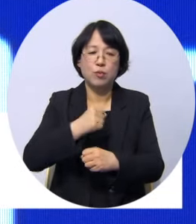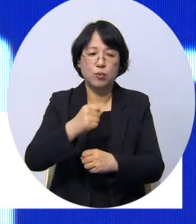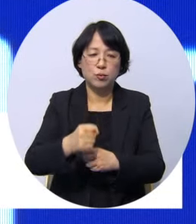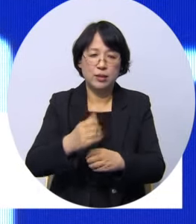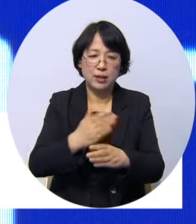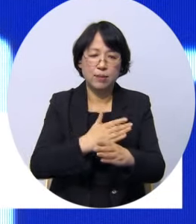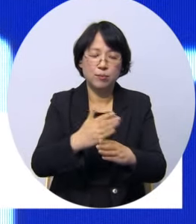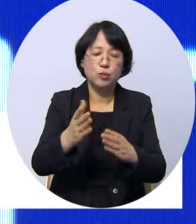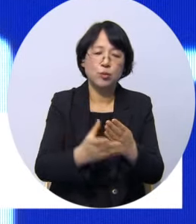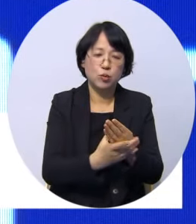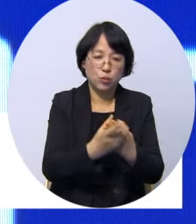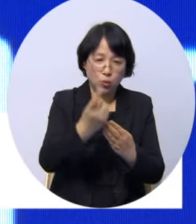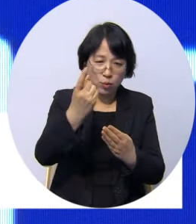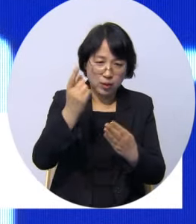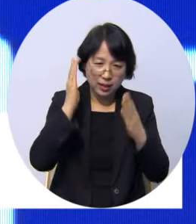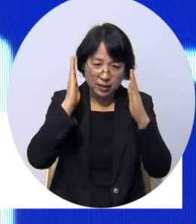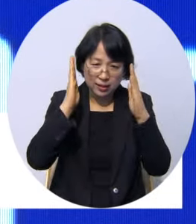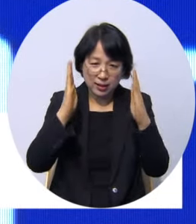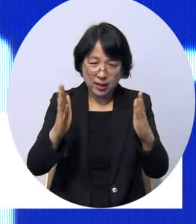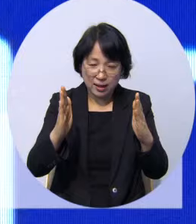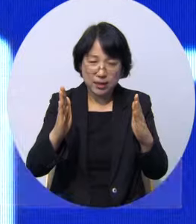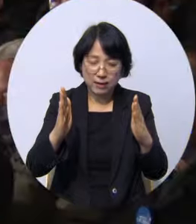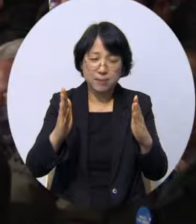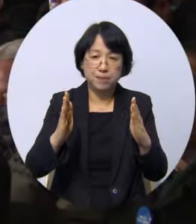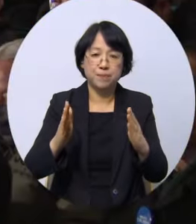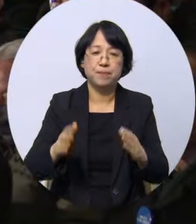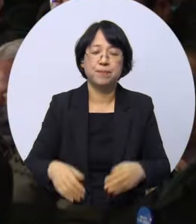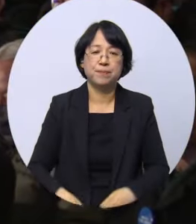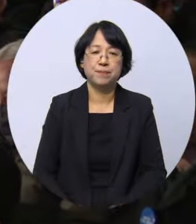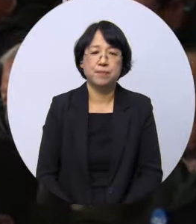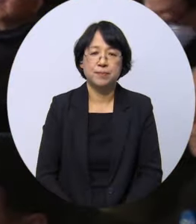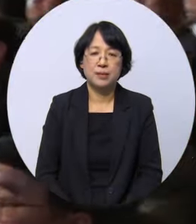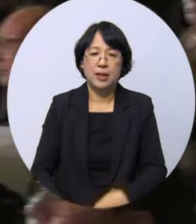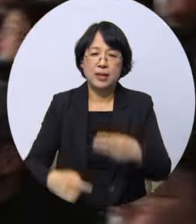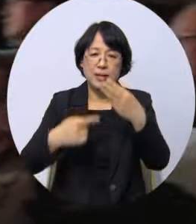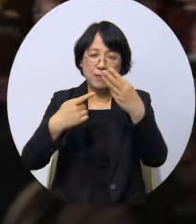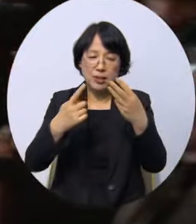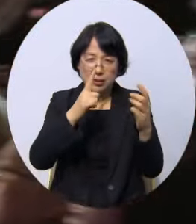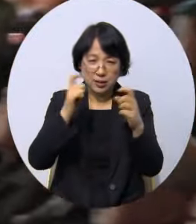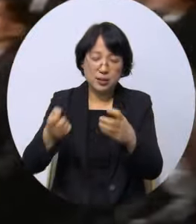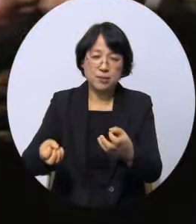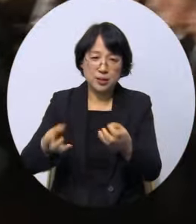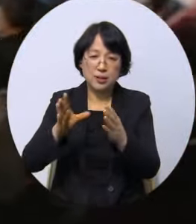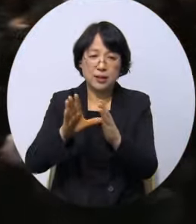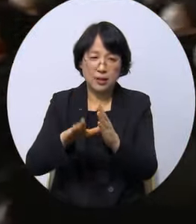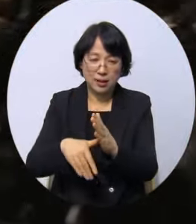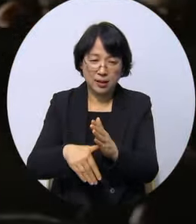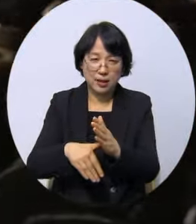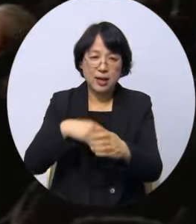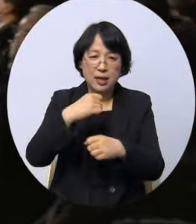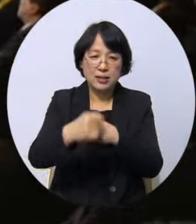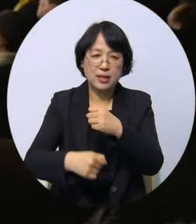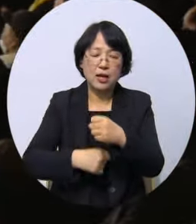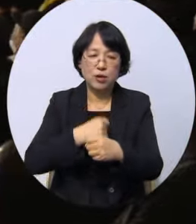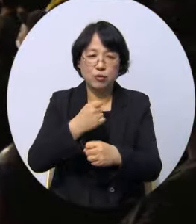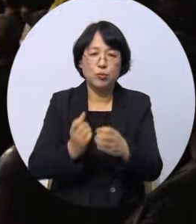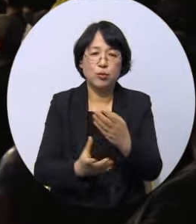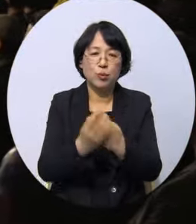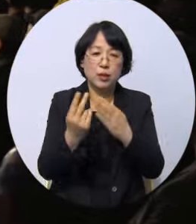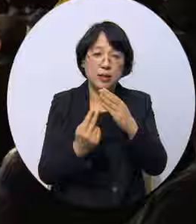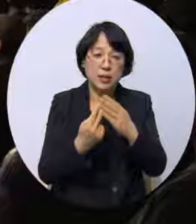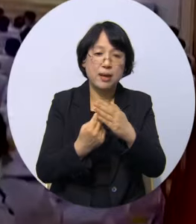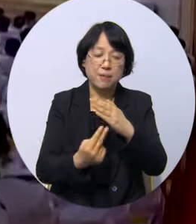한반도를 향해 나가야 합니다 3일절 기념사에서 자유통일 비전을 제시한 윤석열